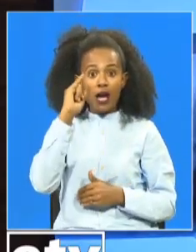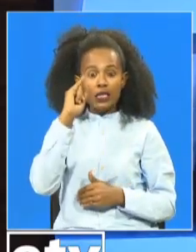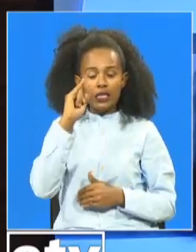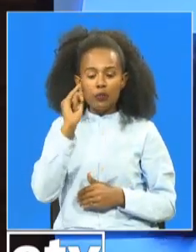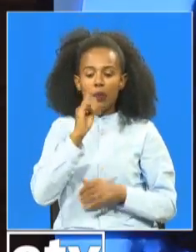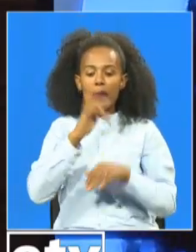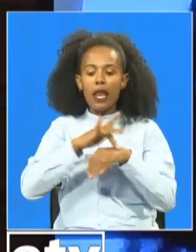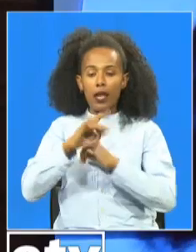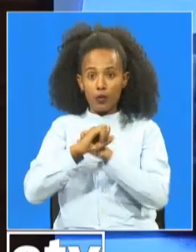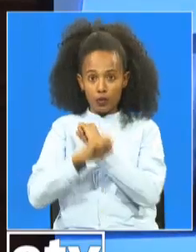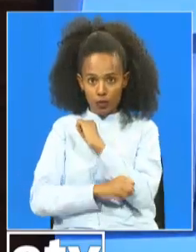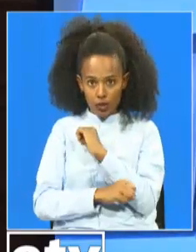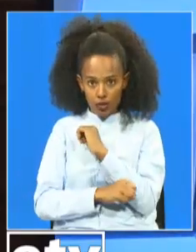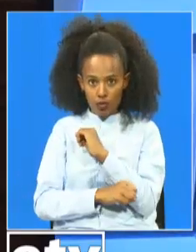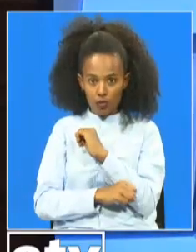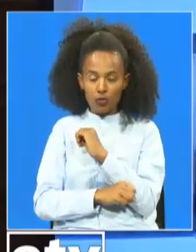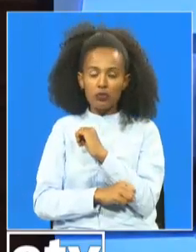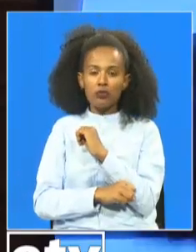በምን ላይ ነው የተመሰረተው?